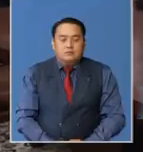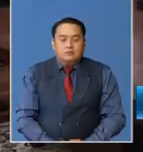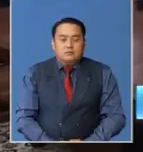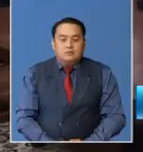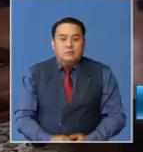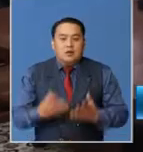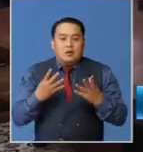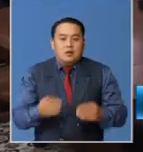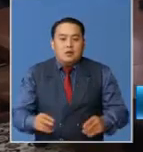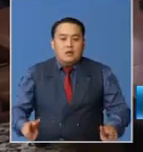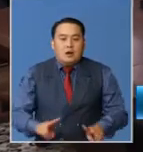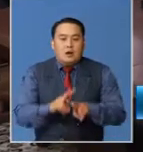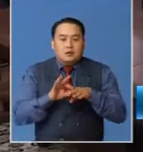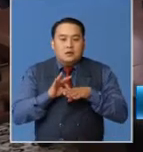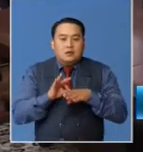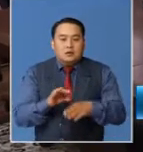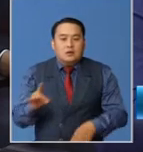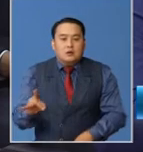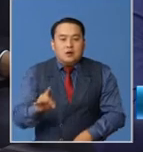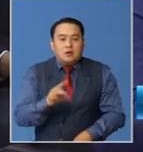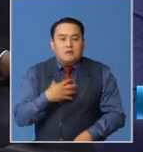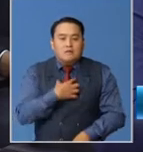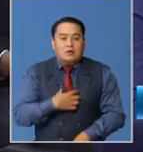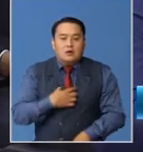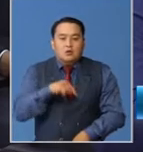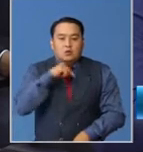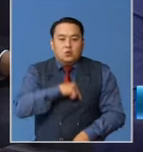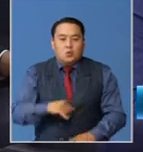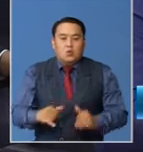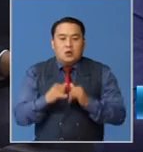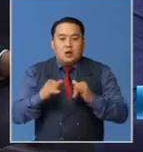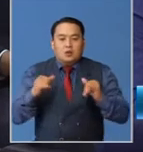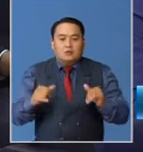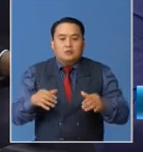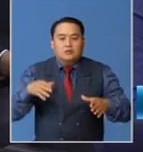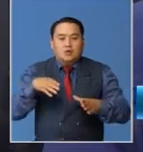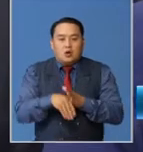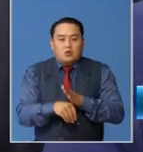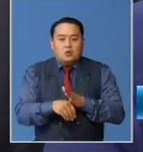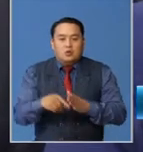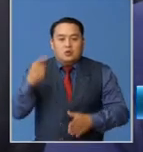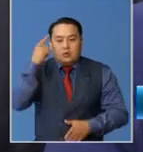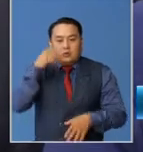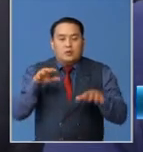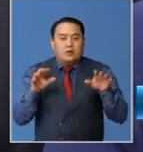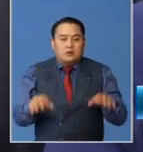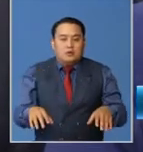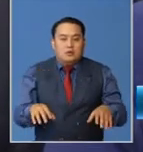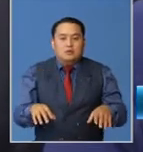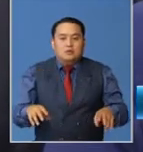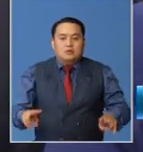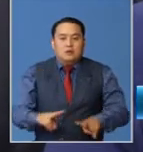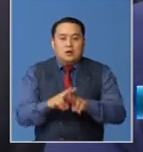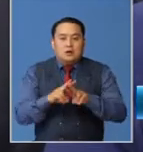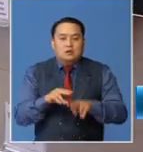Дни Астаны, проводимые в регионах, несут в себе очень важную духовно-просветительскую составляющую, считает председатель столичной делегации